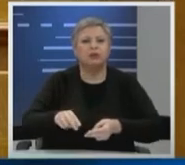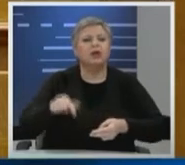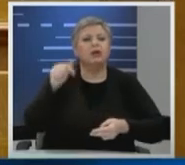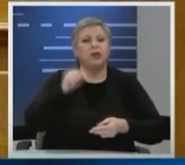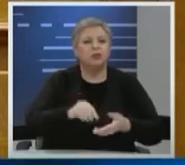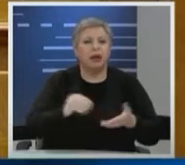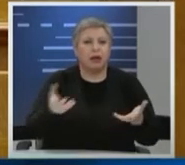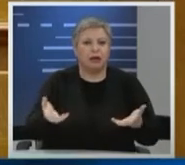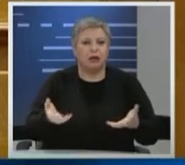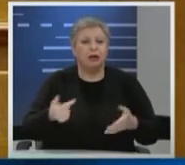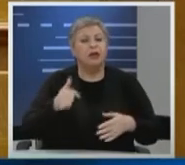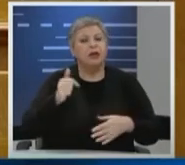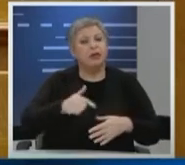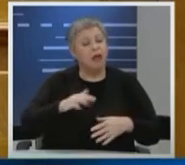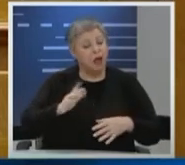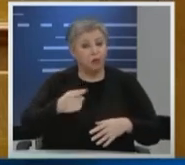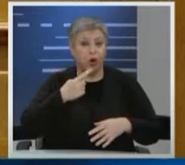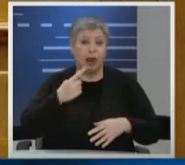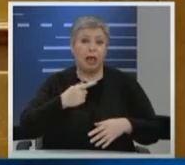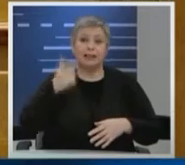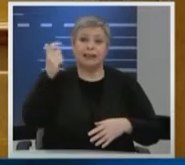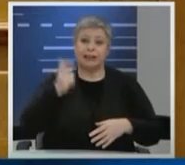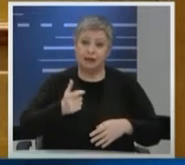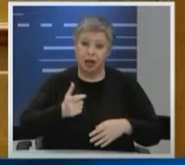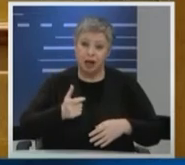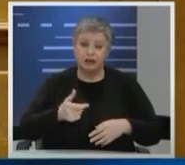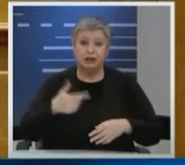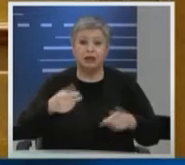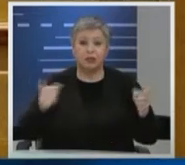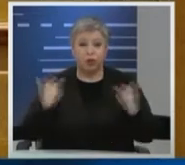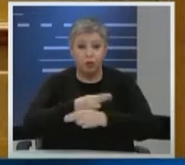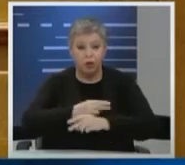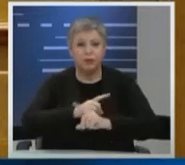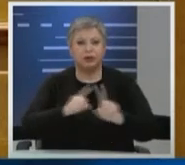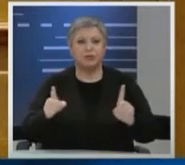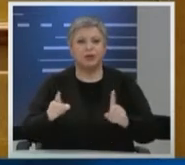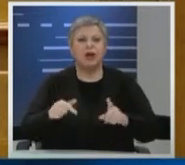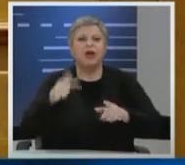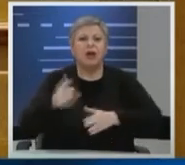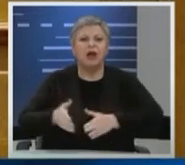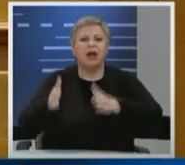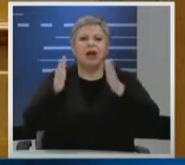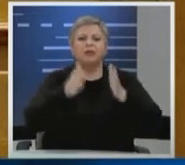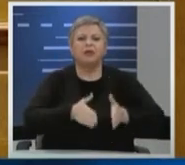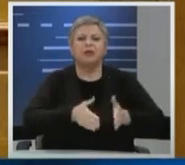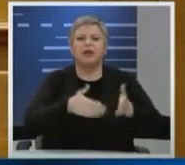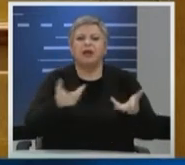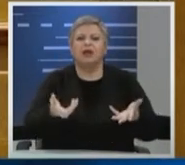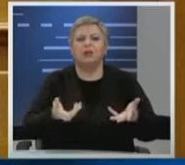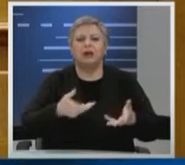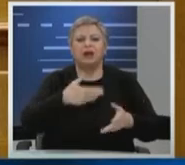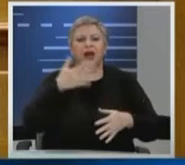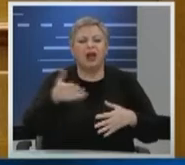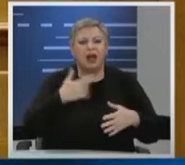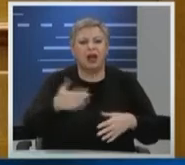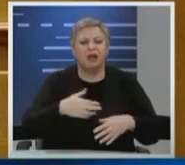προσωπικής διαφοράς της συντάξης. Όμως αποτελεί πρόκληση αυτός ο πανηγυρισμός τη στιγμή που δεν υπάρχει καμία αποκατάσταση των